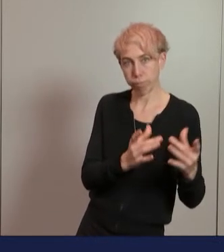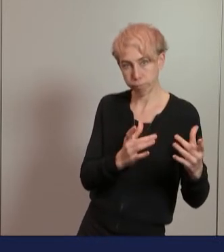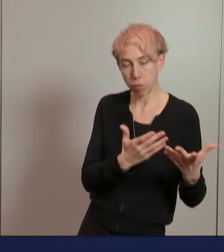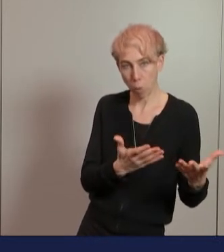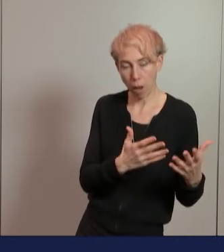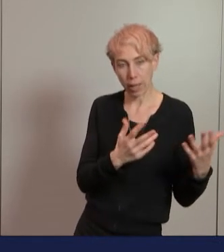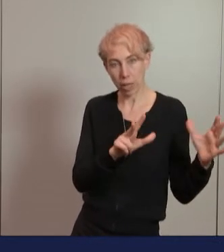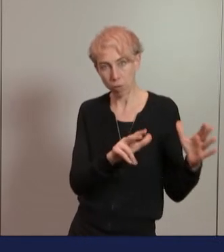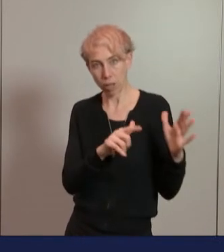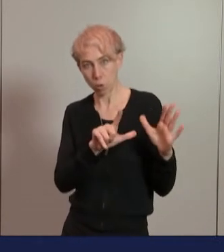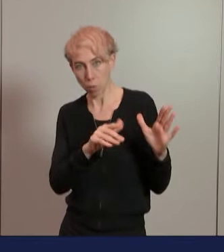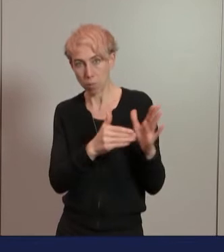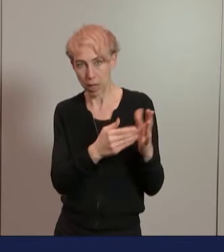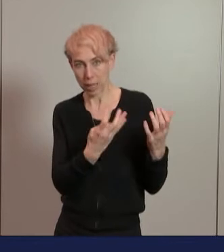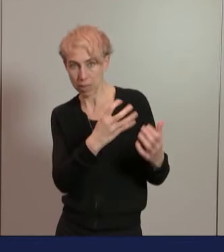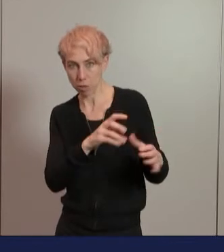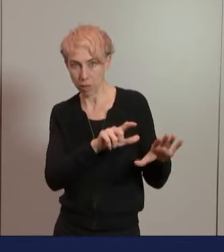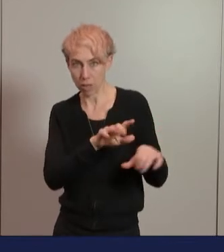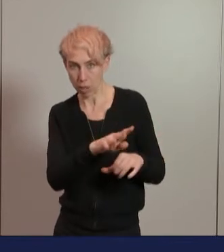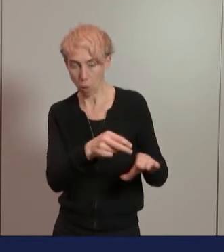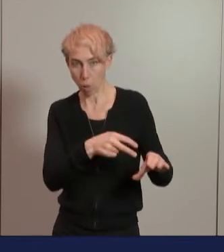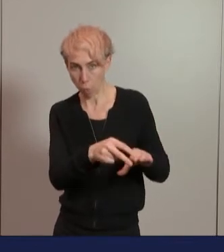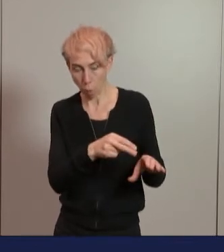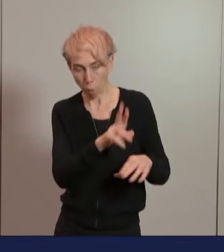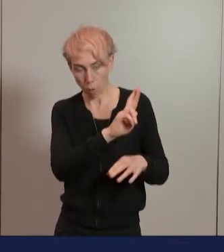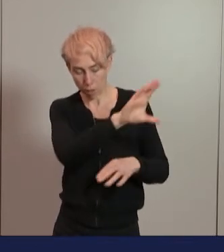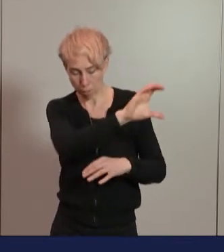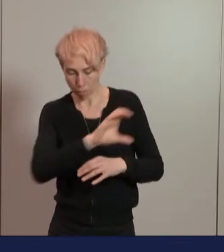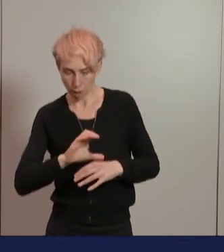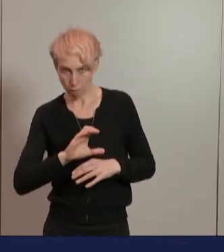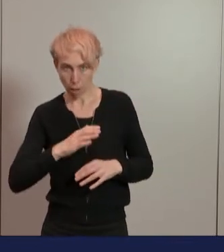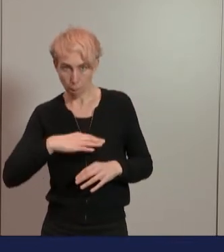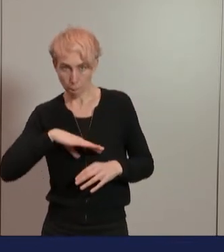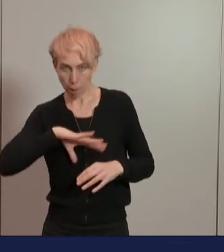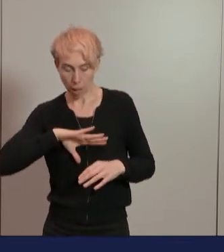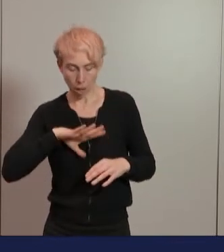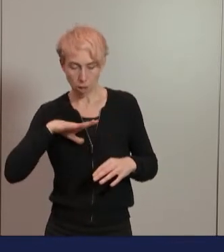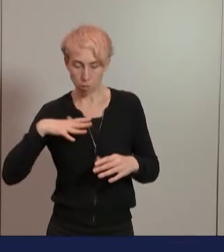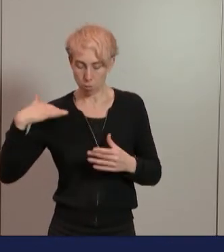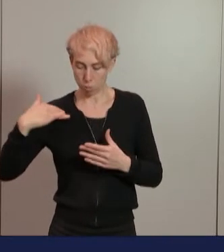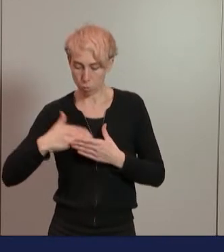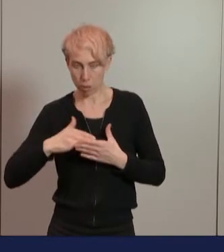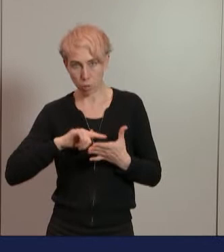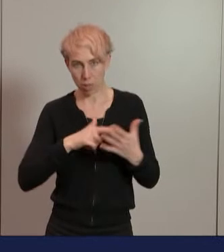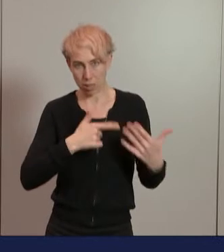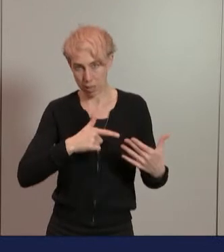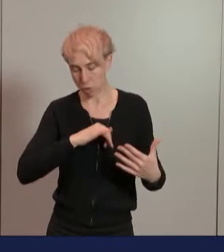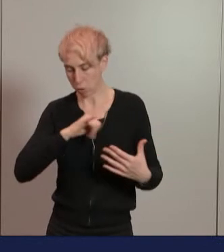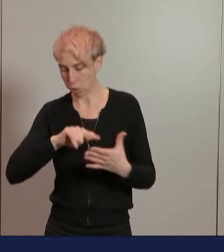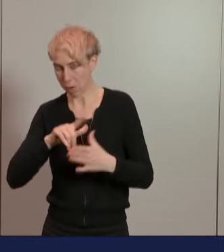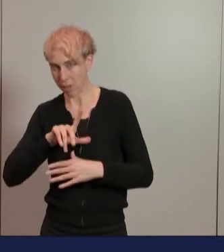de 82 424 euros qui sera versé à Rezé en contrepartie des prestations réalisées entre 2017 et 2021.